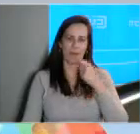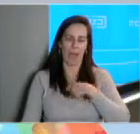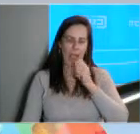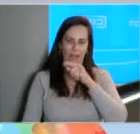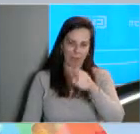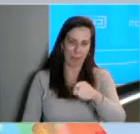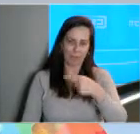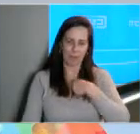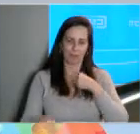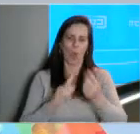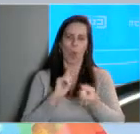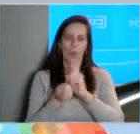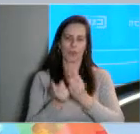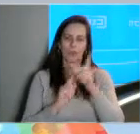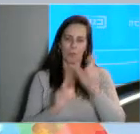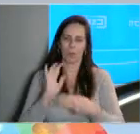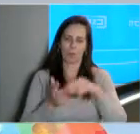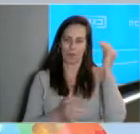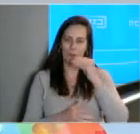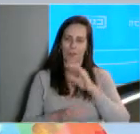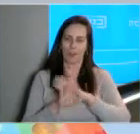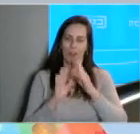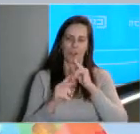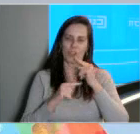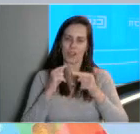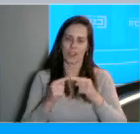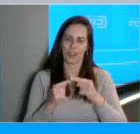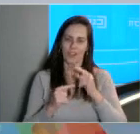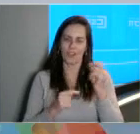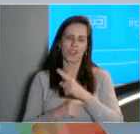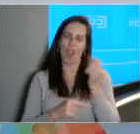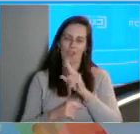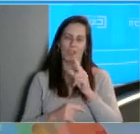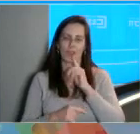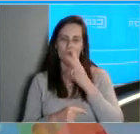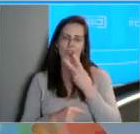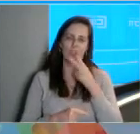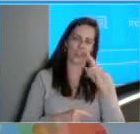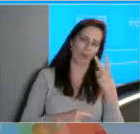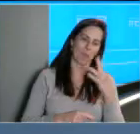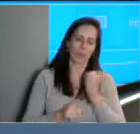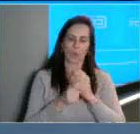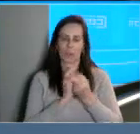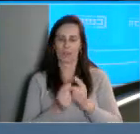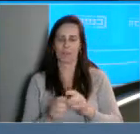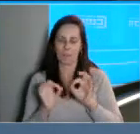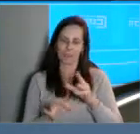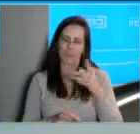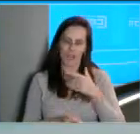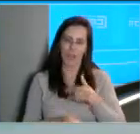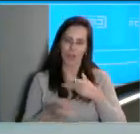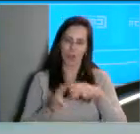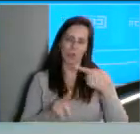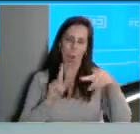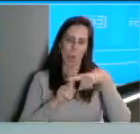את א' בפוליטיקה. כן, רוטציה. אולי הפוליטיקאים שלנו ילמדו רק לא בשנה, שנה, לא רק בשבוע, שבוע, אלא בשנתיים, שנתיים. טוב, בסדר, אתה יודע, אנחנו